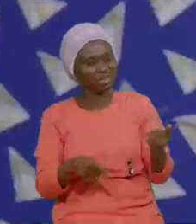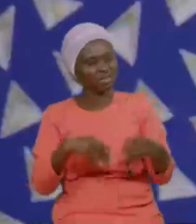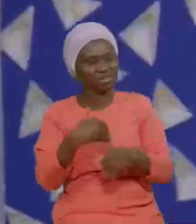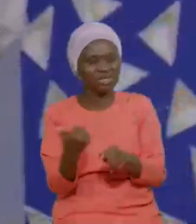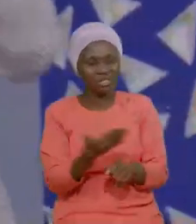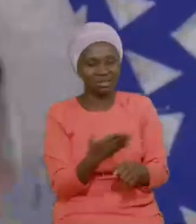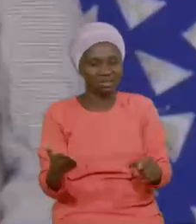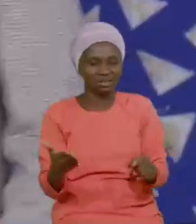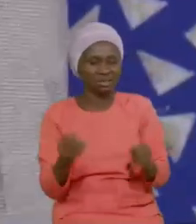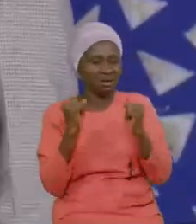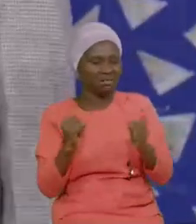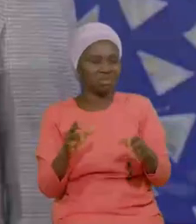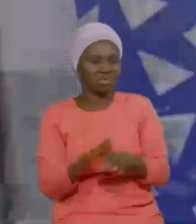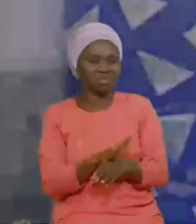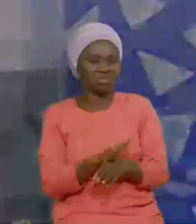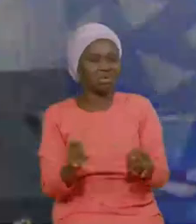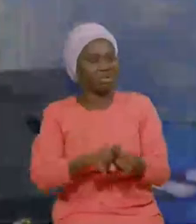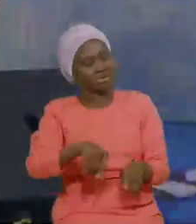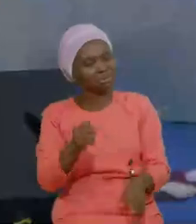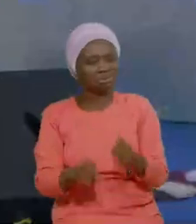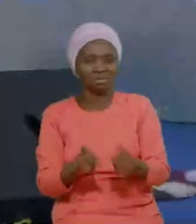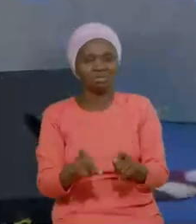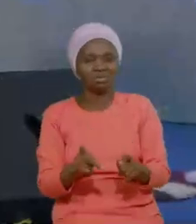les autres étudient.